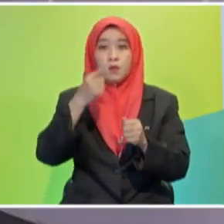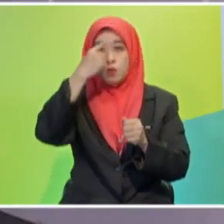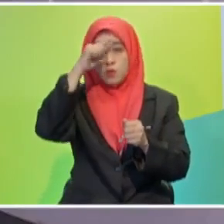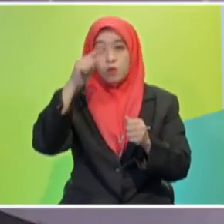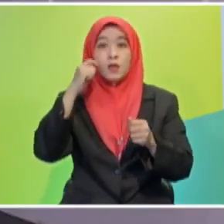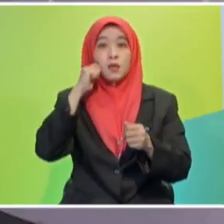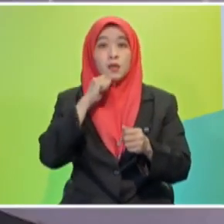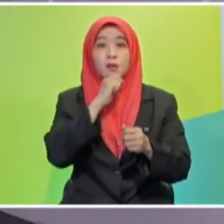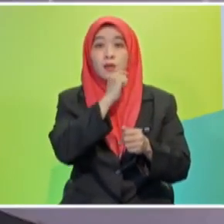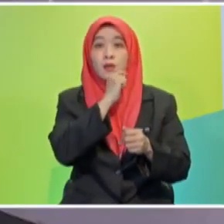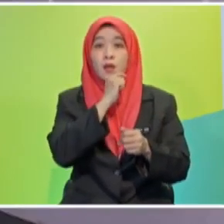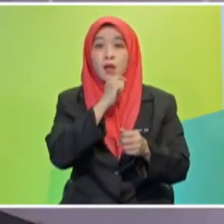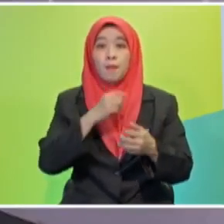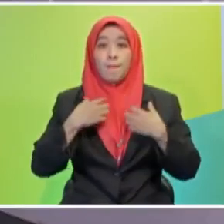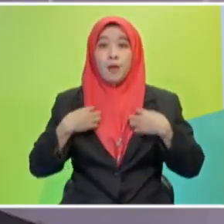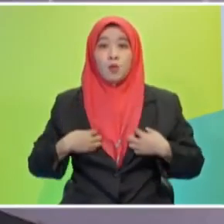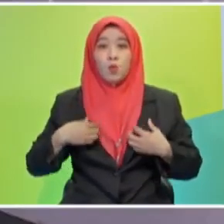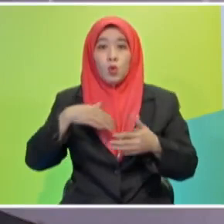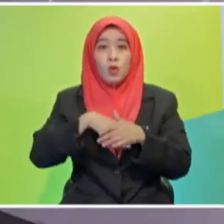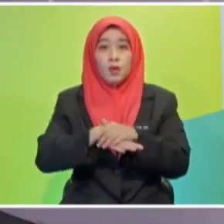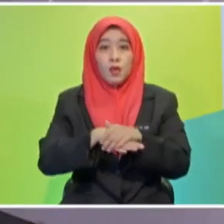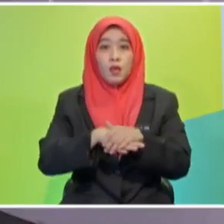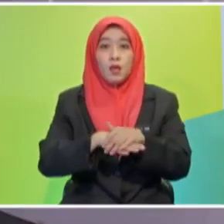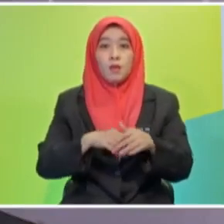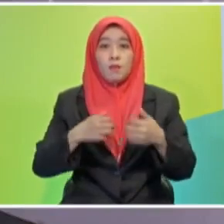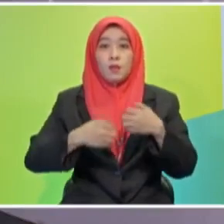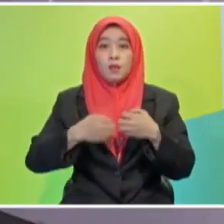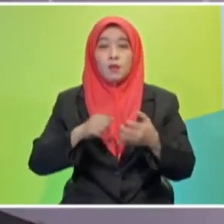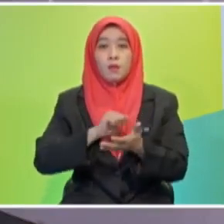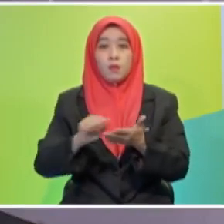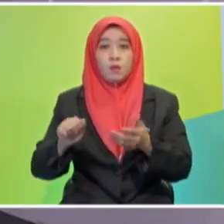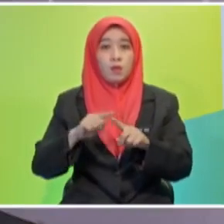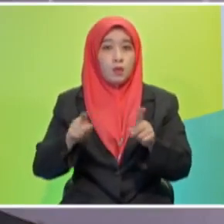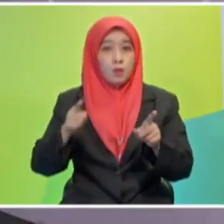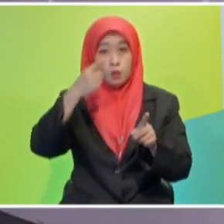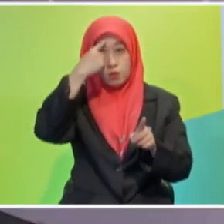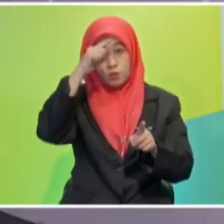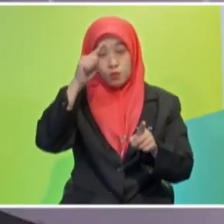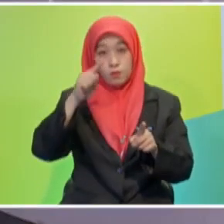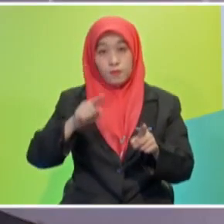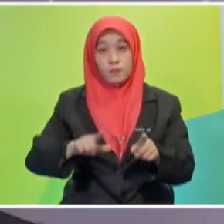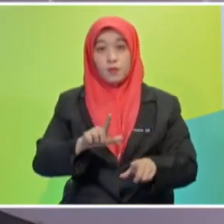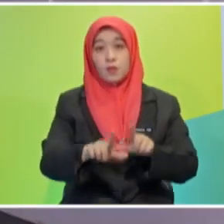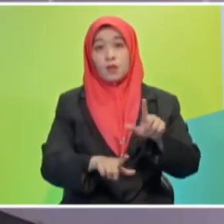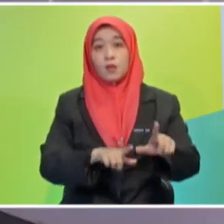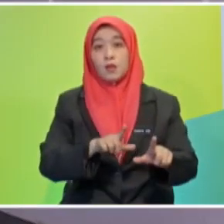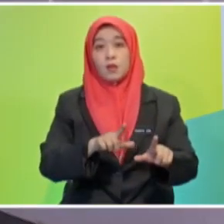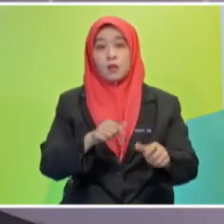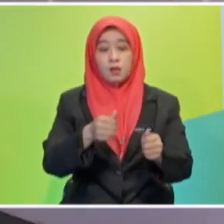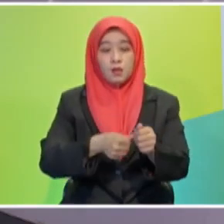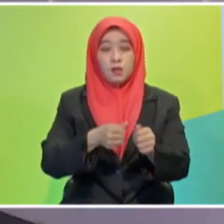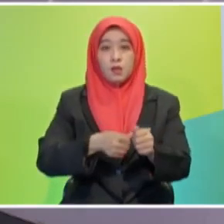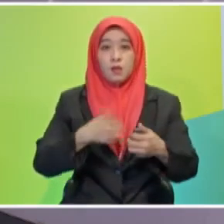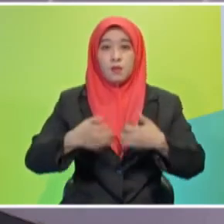pakaian pada mesin basuh. Tapi sebenarnya untuk langkah-langkah ni setiap mesin basuh